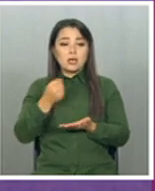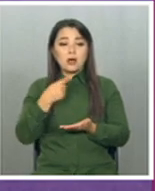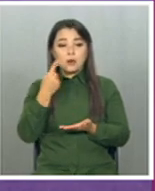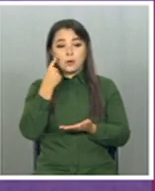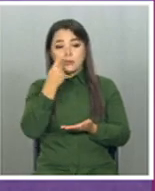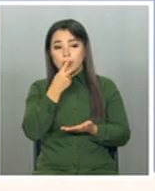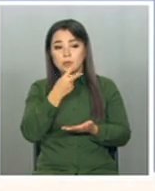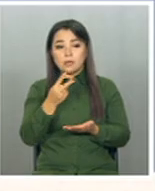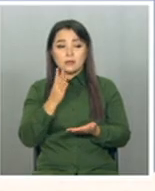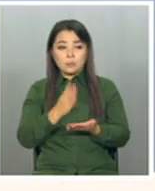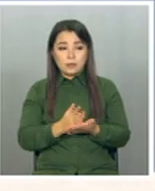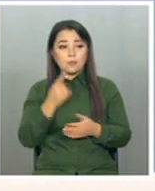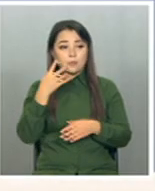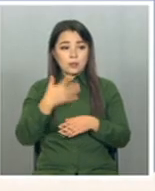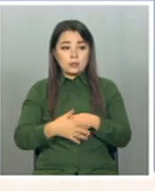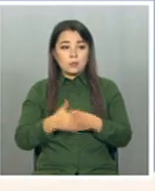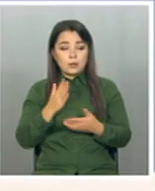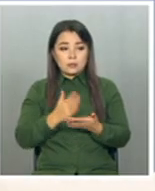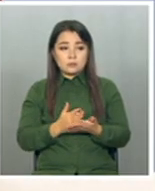көзіміз жетеді.